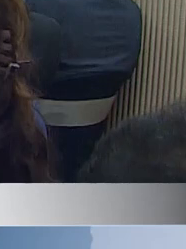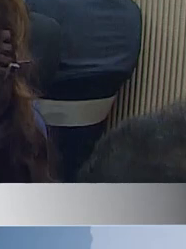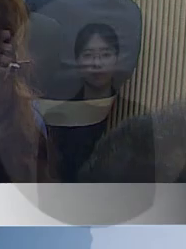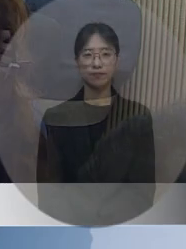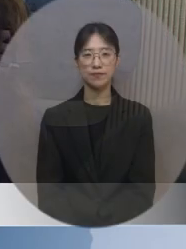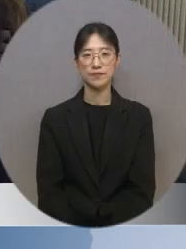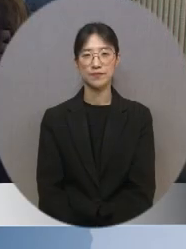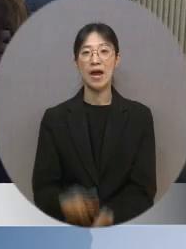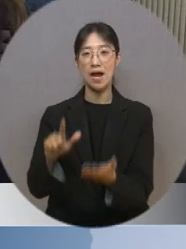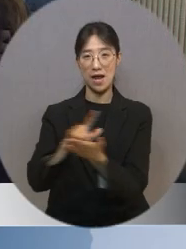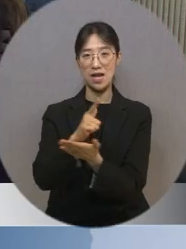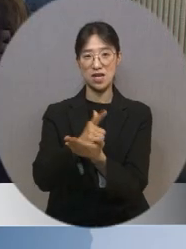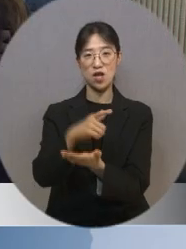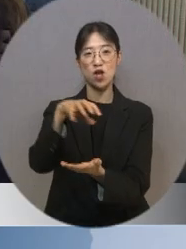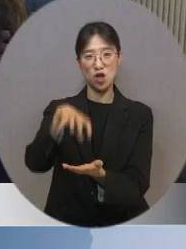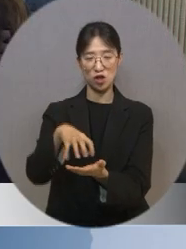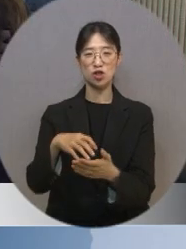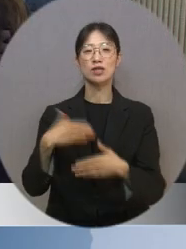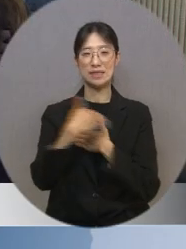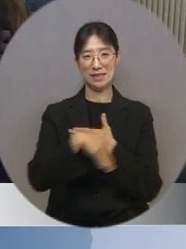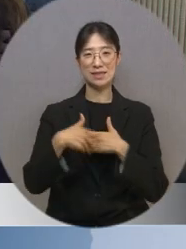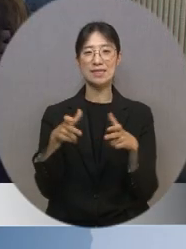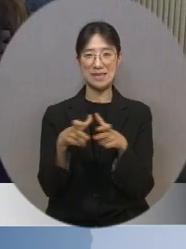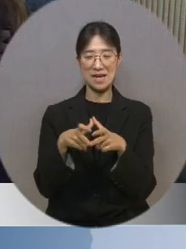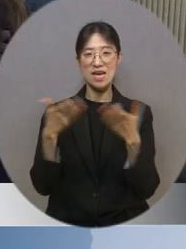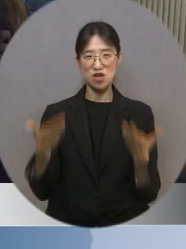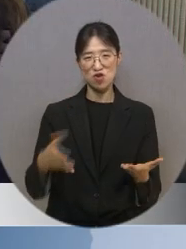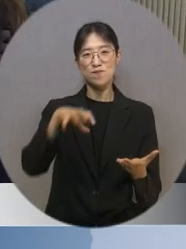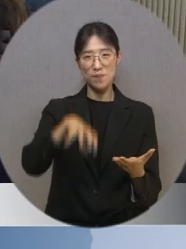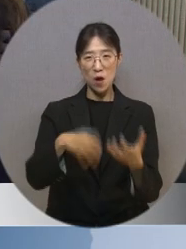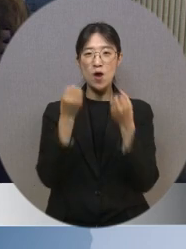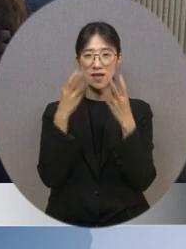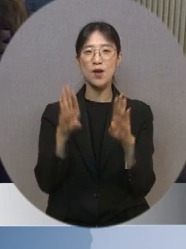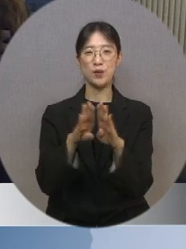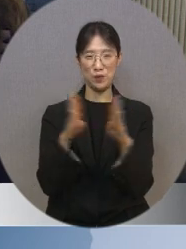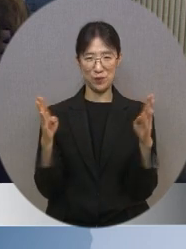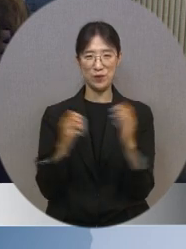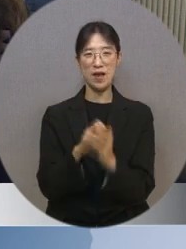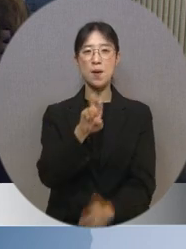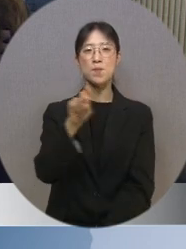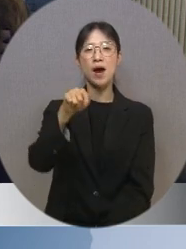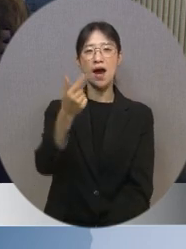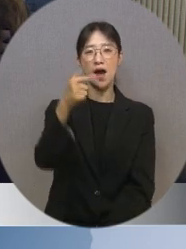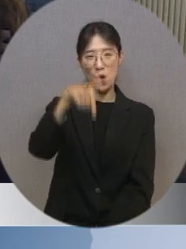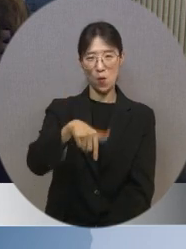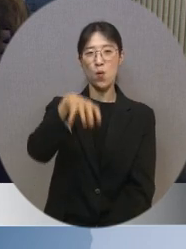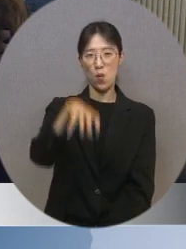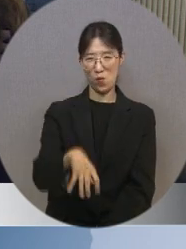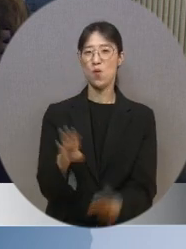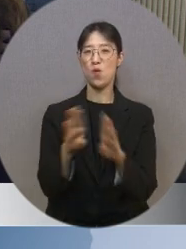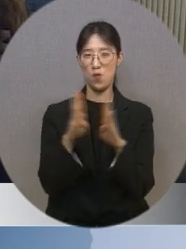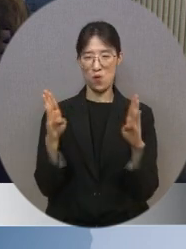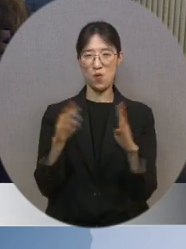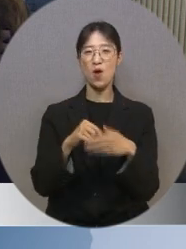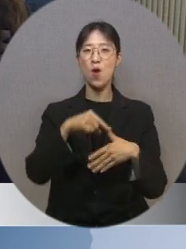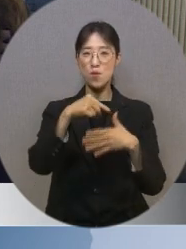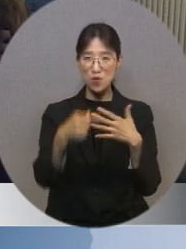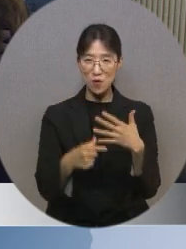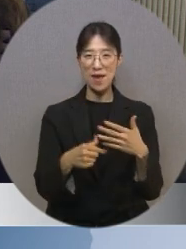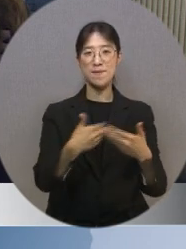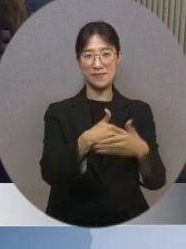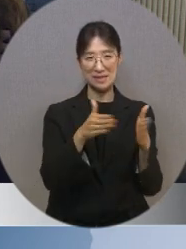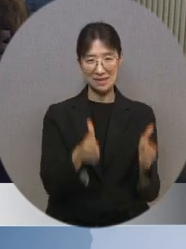서울 강서구에 지체장애인 쉼터가 새롭게 들어섰습니다. 마곡동의 문을 연 쉼터에는 프로그램실을